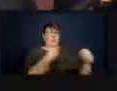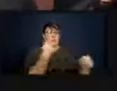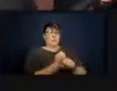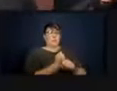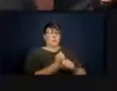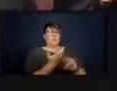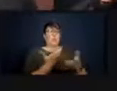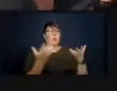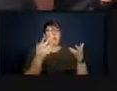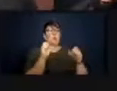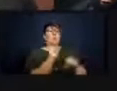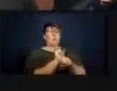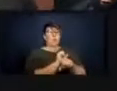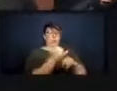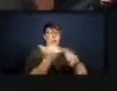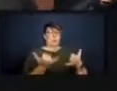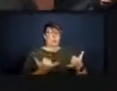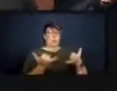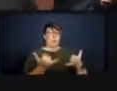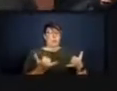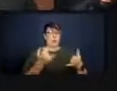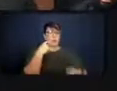kutoa maelezo kuhusu